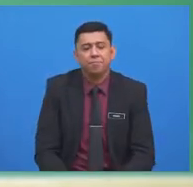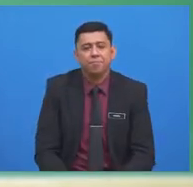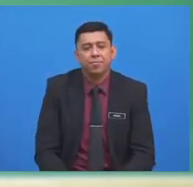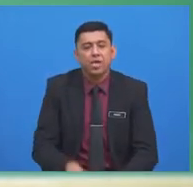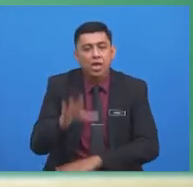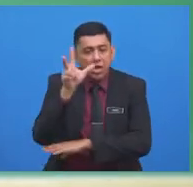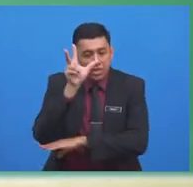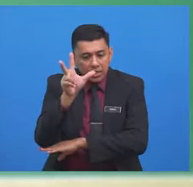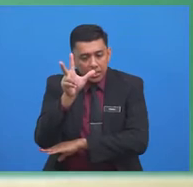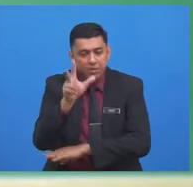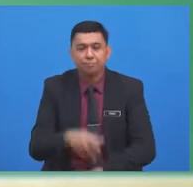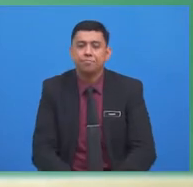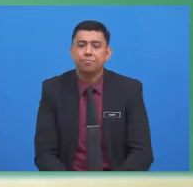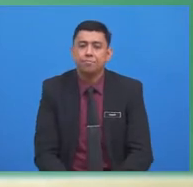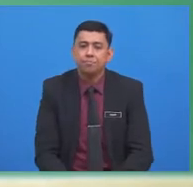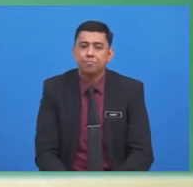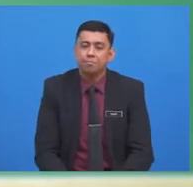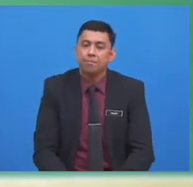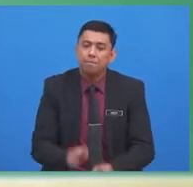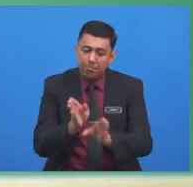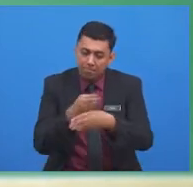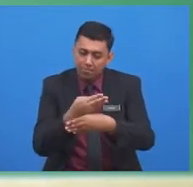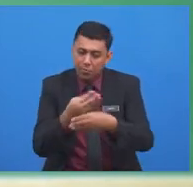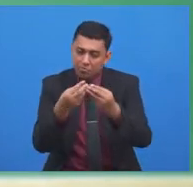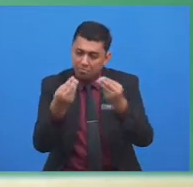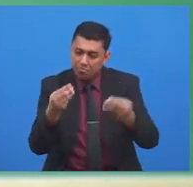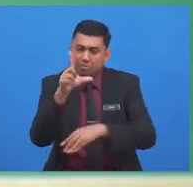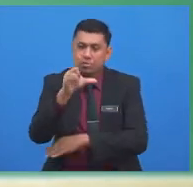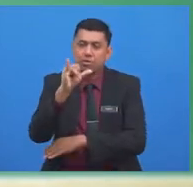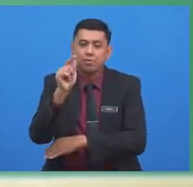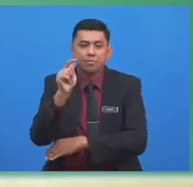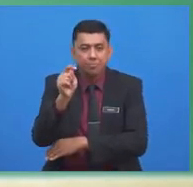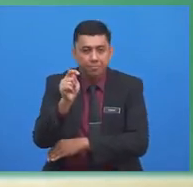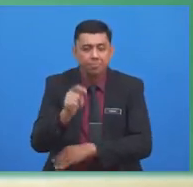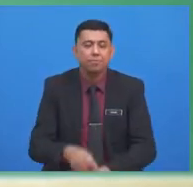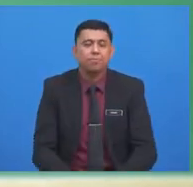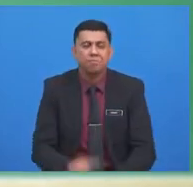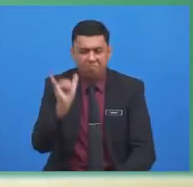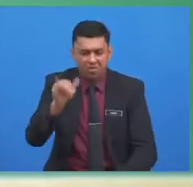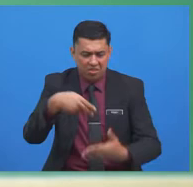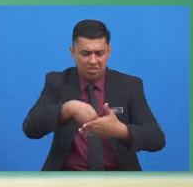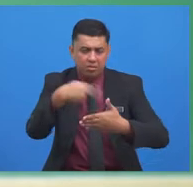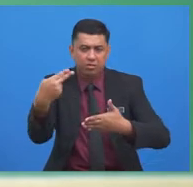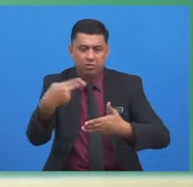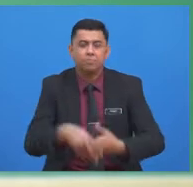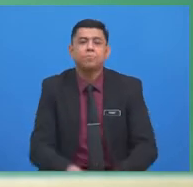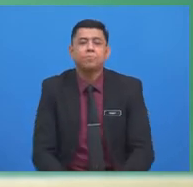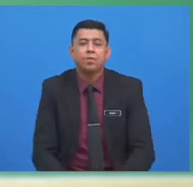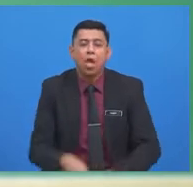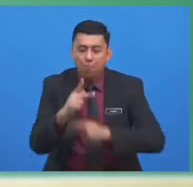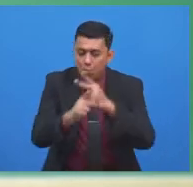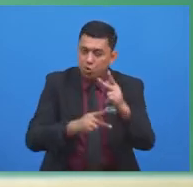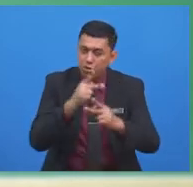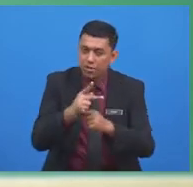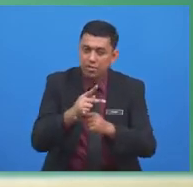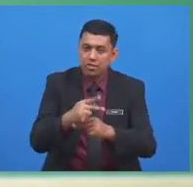Kesan ketiga Lulu Hawa ialah membentuk tanah liat atau kaolin yang terhasil daripada